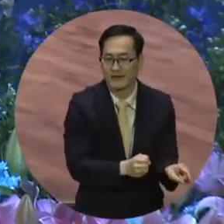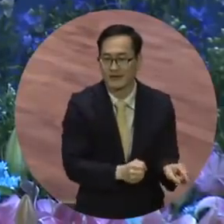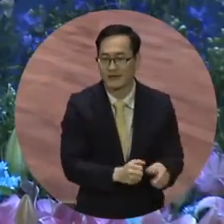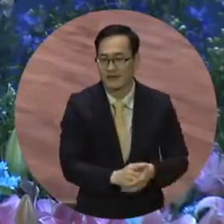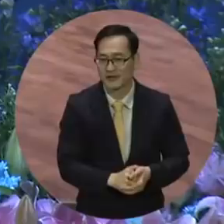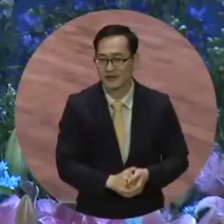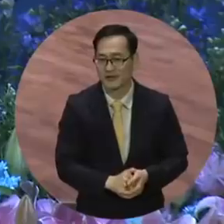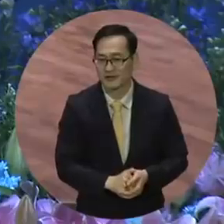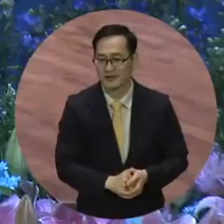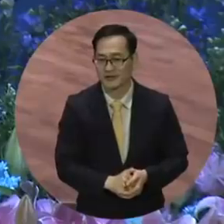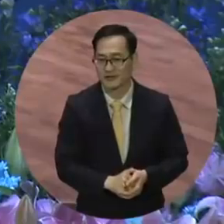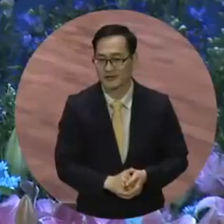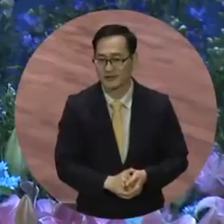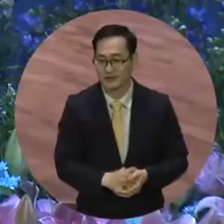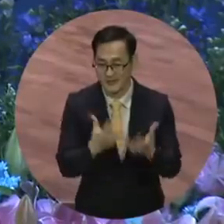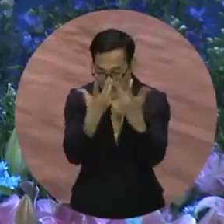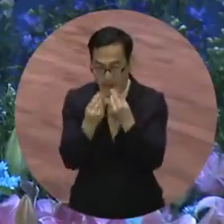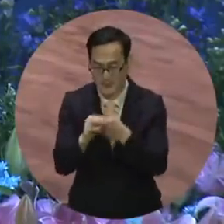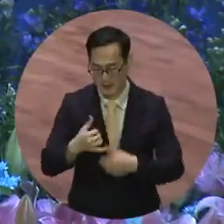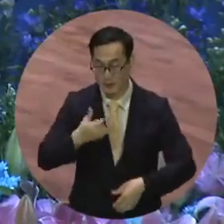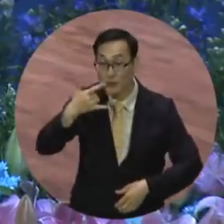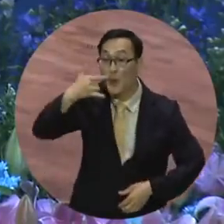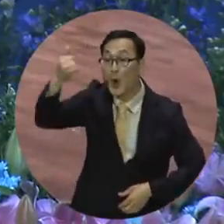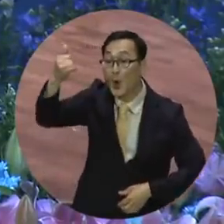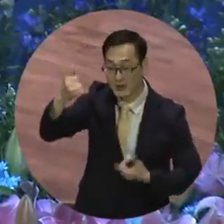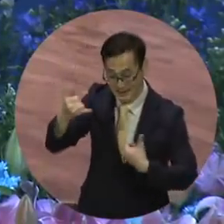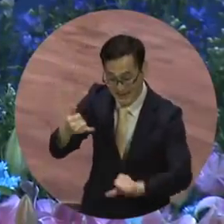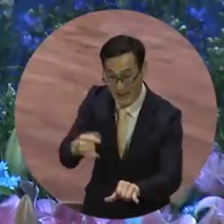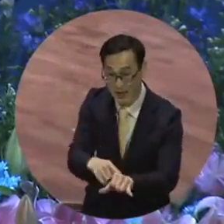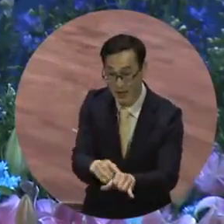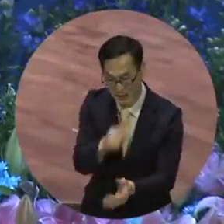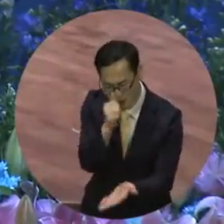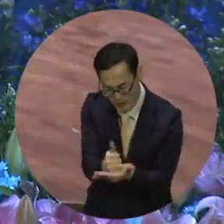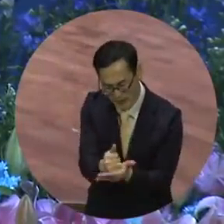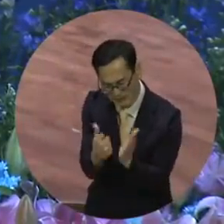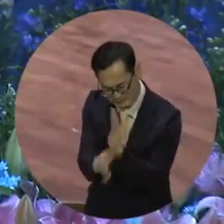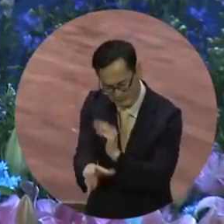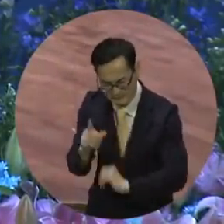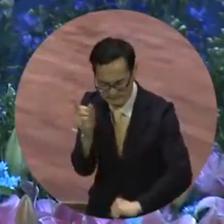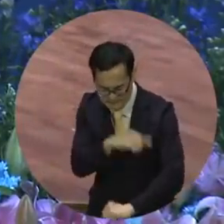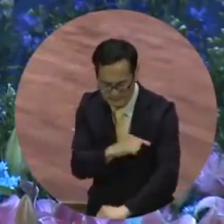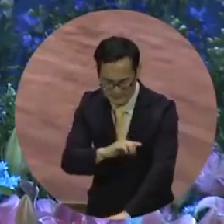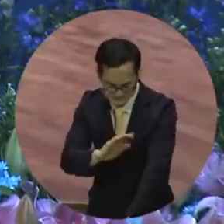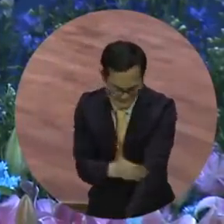자식을 여러분 용서 안 할 수 있어요. 자식은 사랑하잖아요. 아무리 못되고 개판이라도,